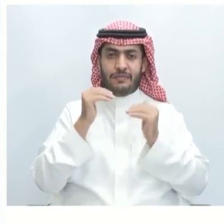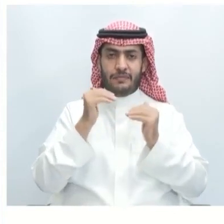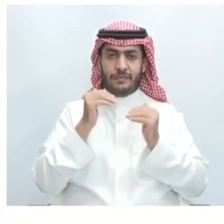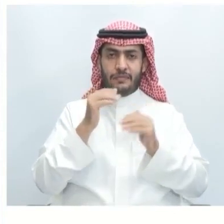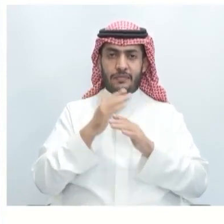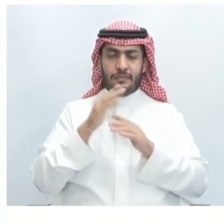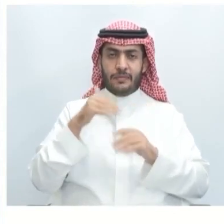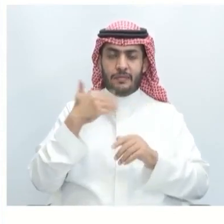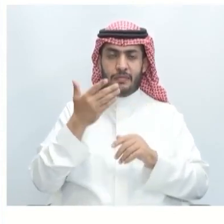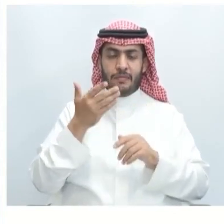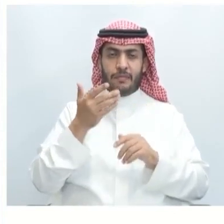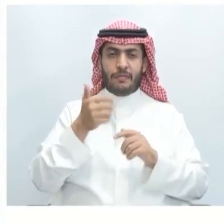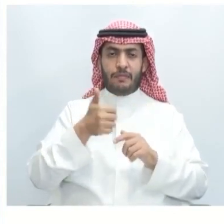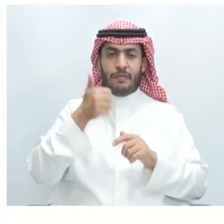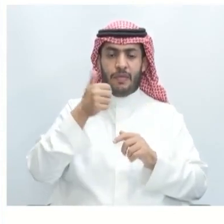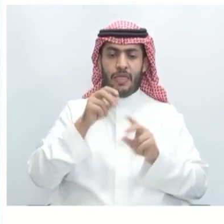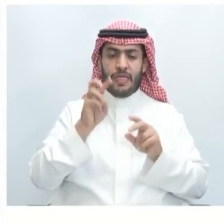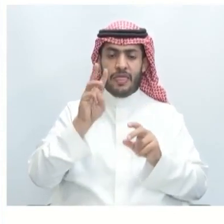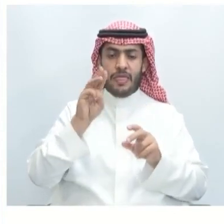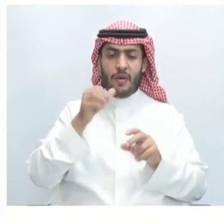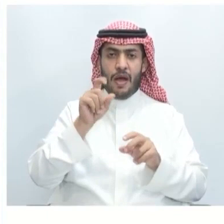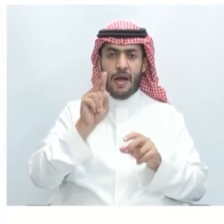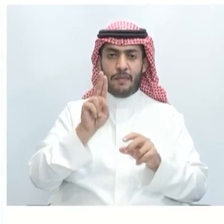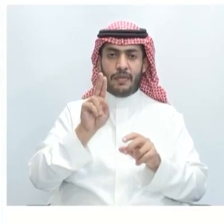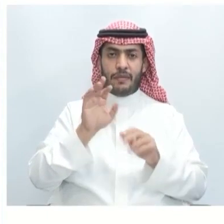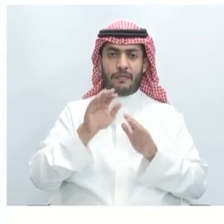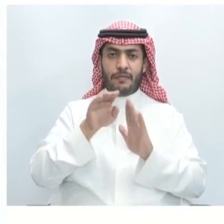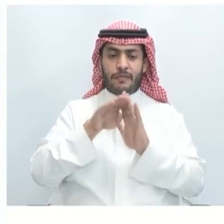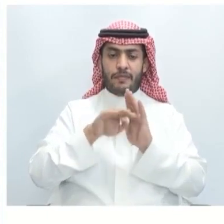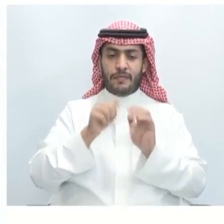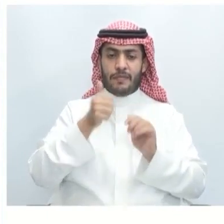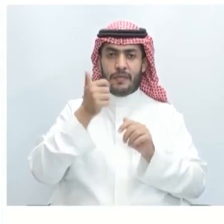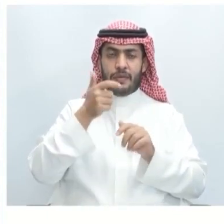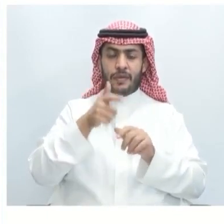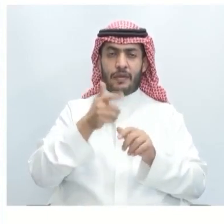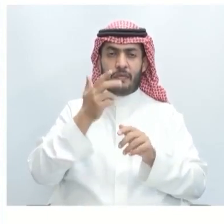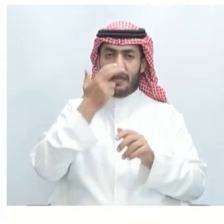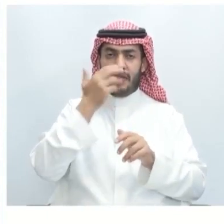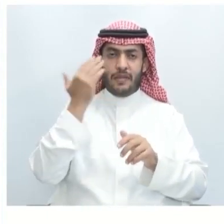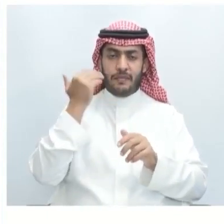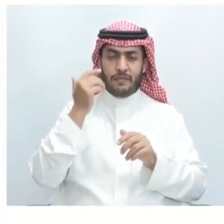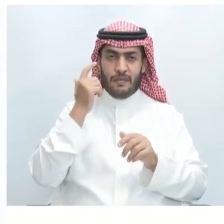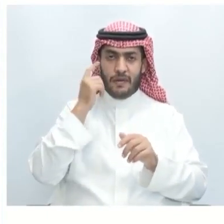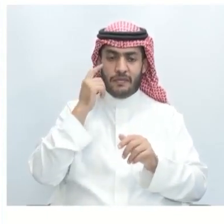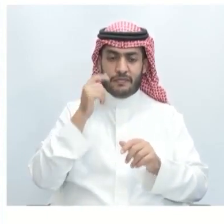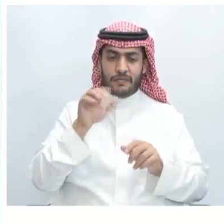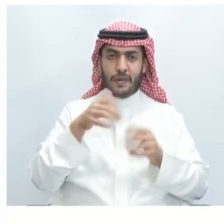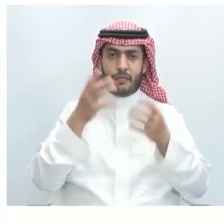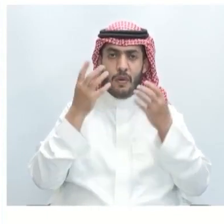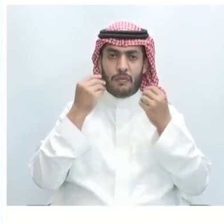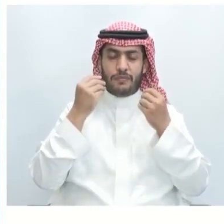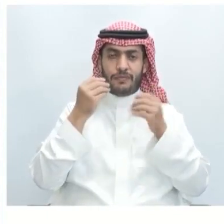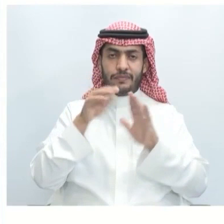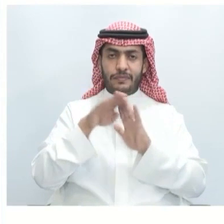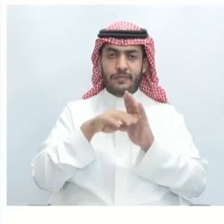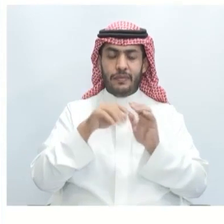وذكرنا بعد ذلك الثوابت ذكرنا الثوابت هي عنصر من البيانات في نظام دعم القرار معروفه مسبقا الثوابت هي معلومات او